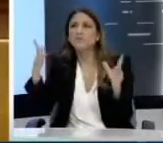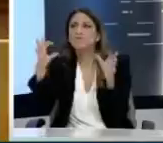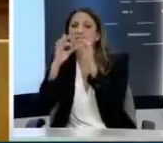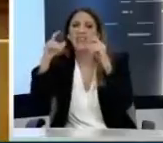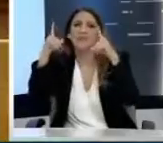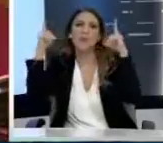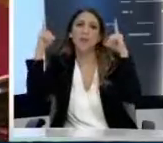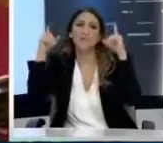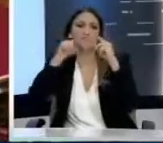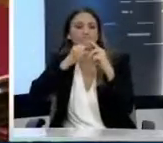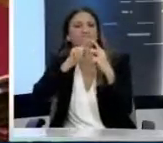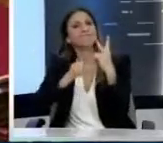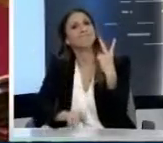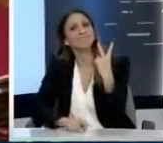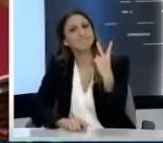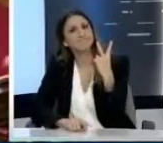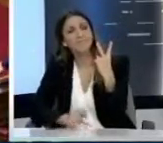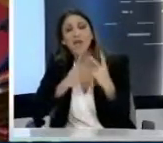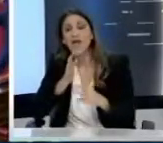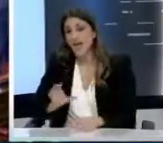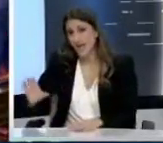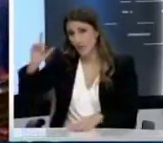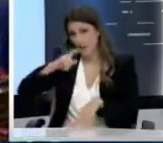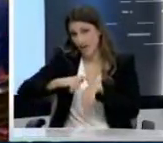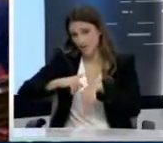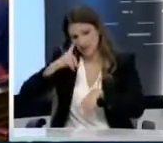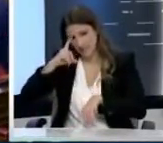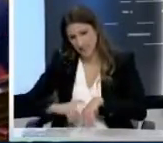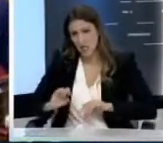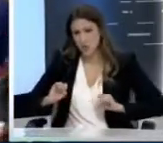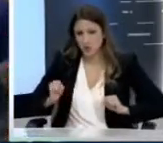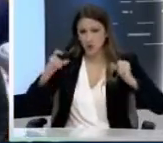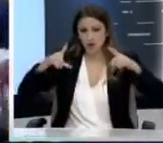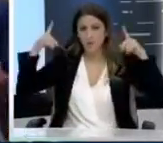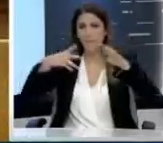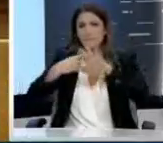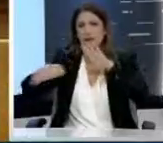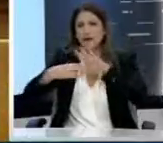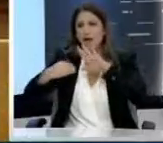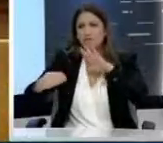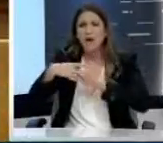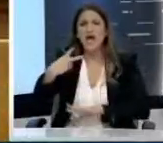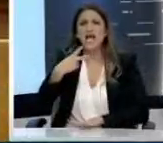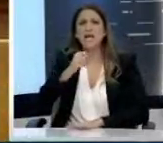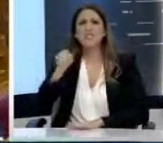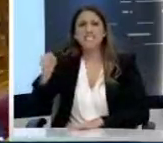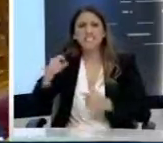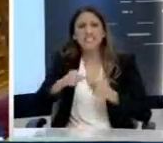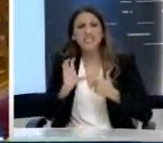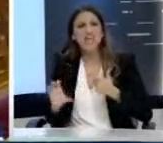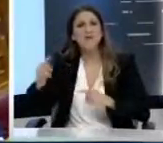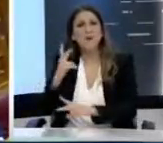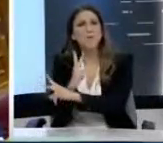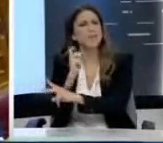δύο. Και επειδή στην Ευρώπη σοσιαλδημοκράτες σαν το Κώστα και το Σάνσες και το Μοσκοβισί